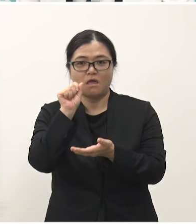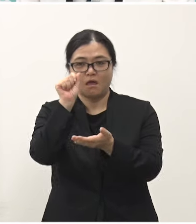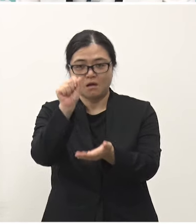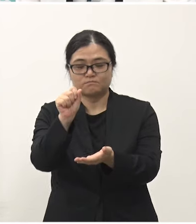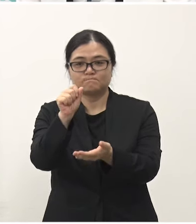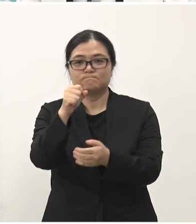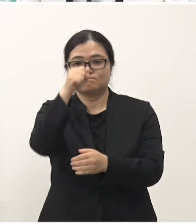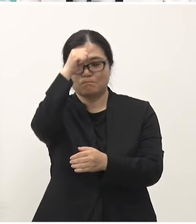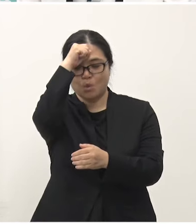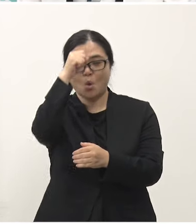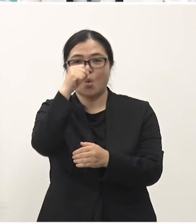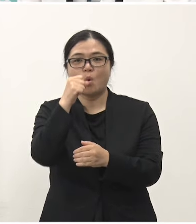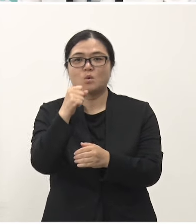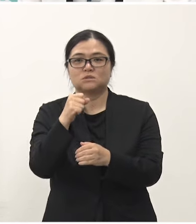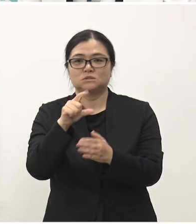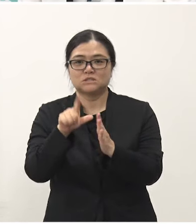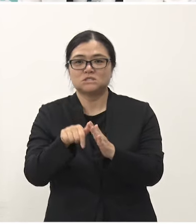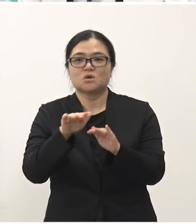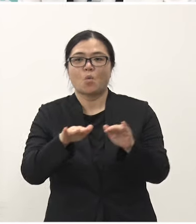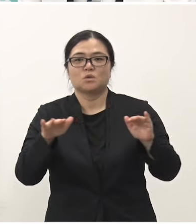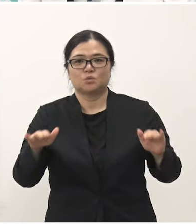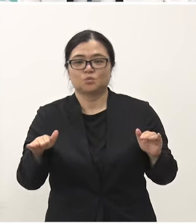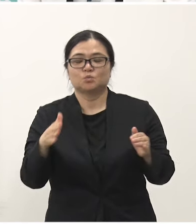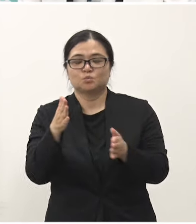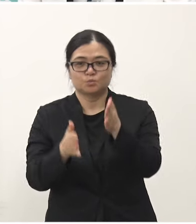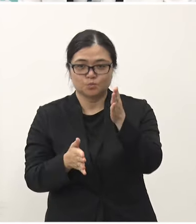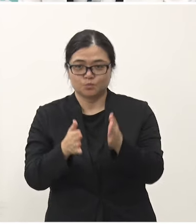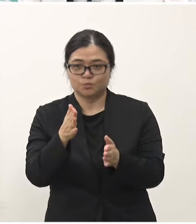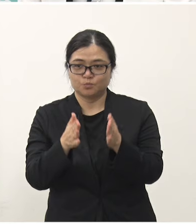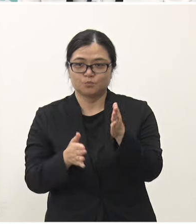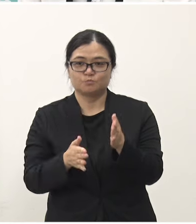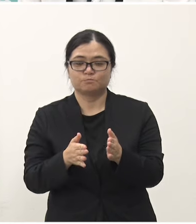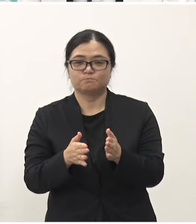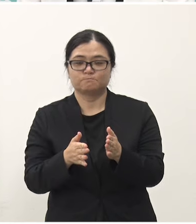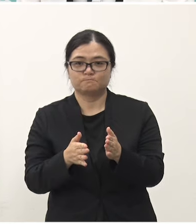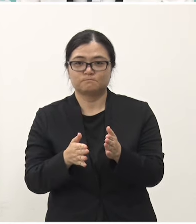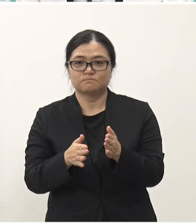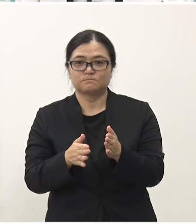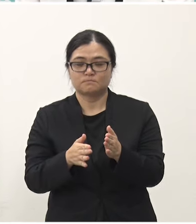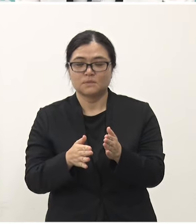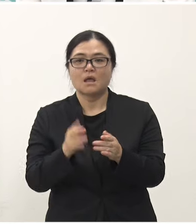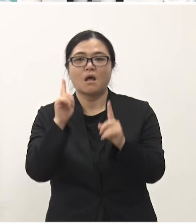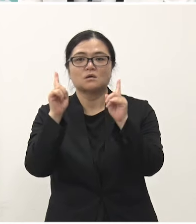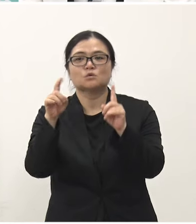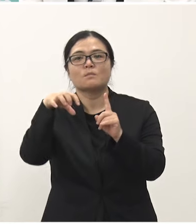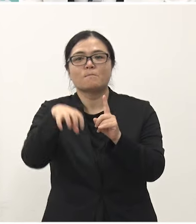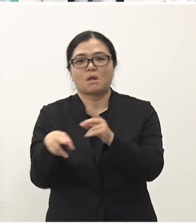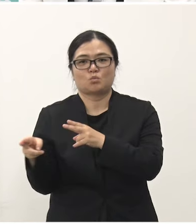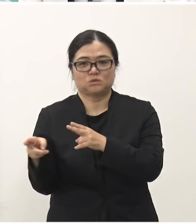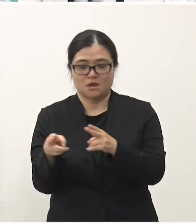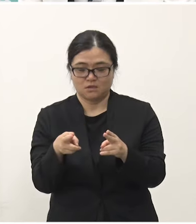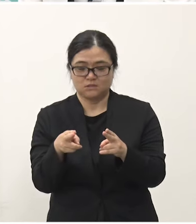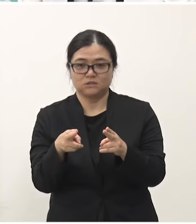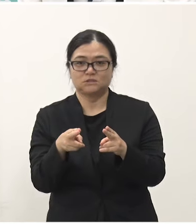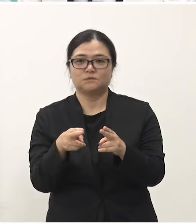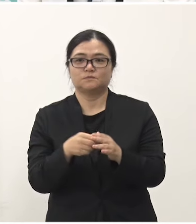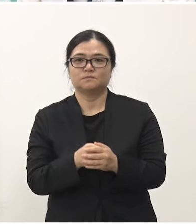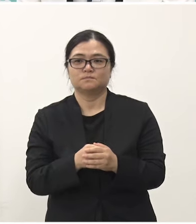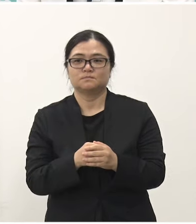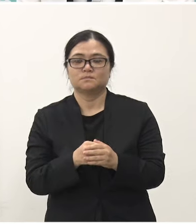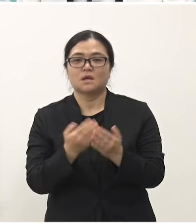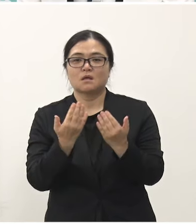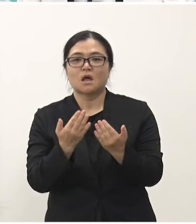解説アッピー高と仮称子供の屋内遊び場の整備学童クラブの独自活動